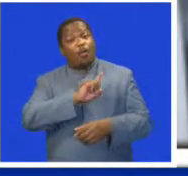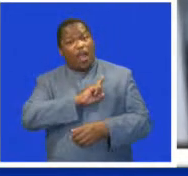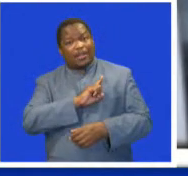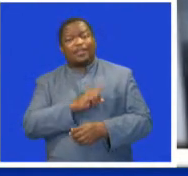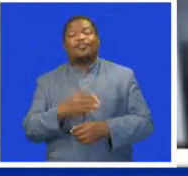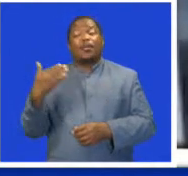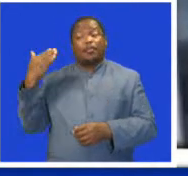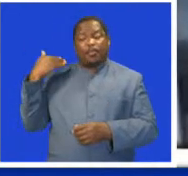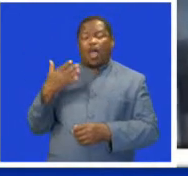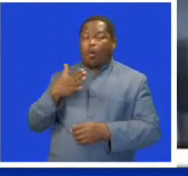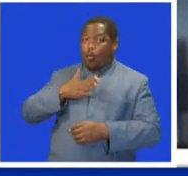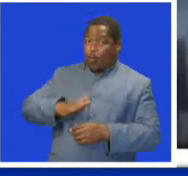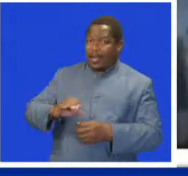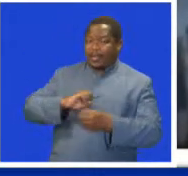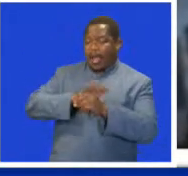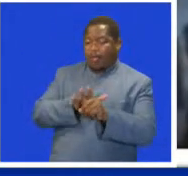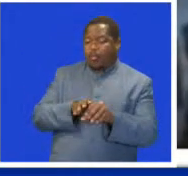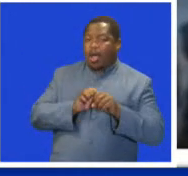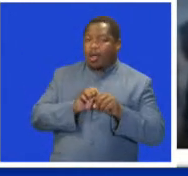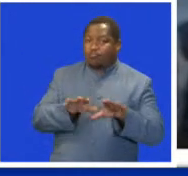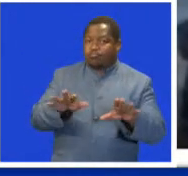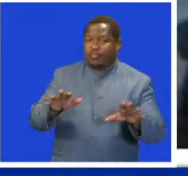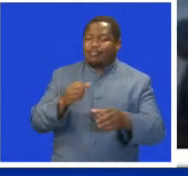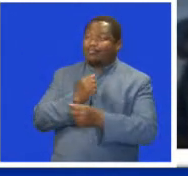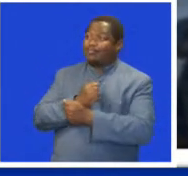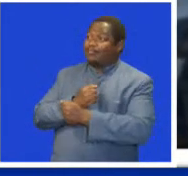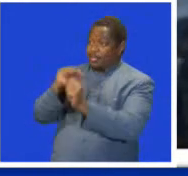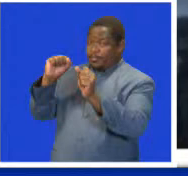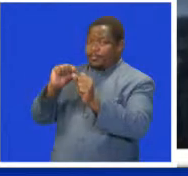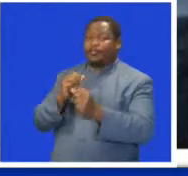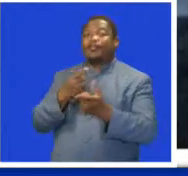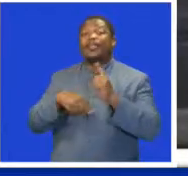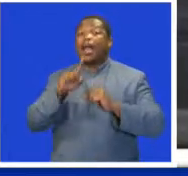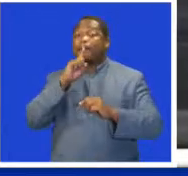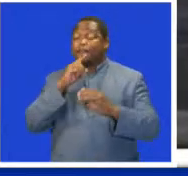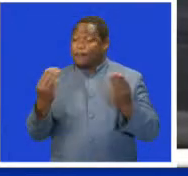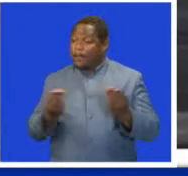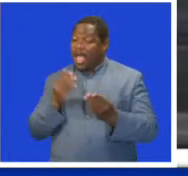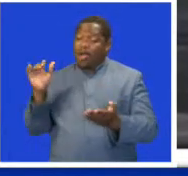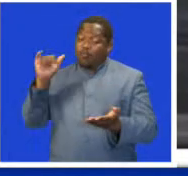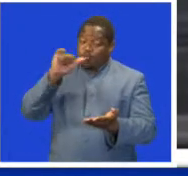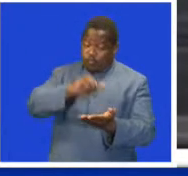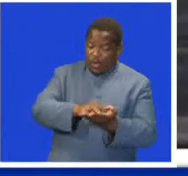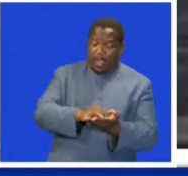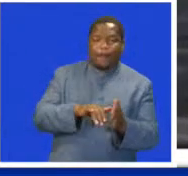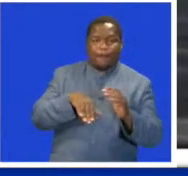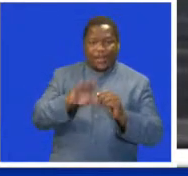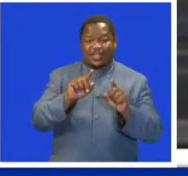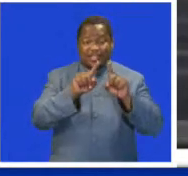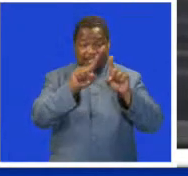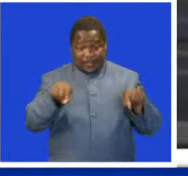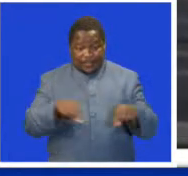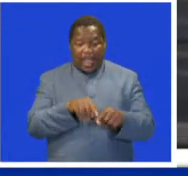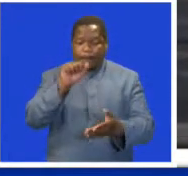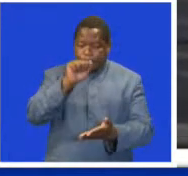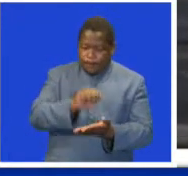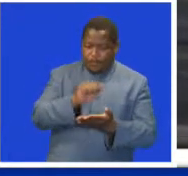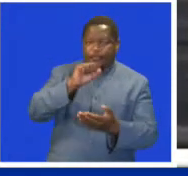kubhekeke kuthi baphathe timphepha letikhombisa kuthi bede umkhuhlane i-COVID-19. Ngekusho kwembiko